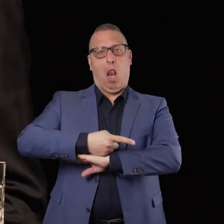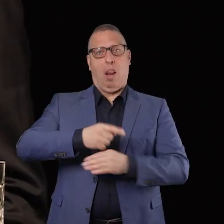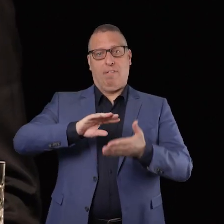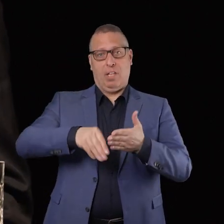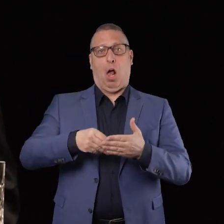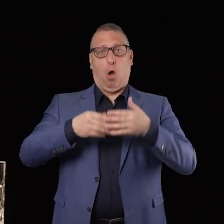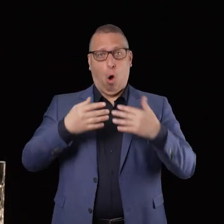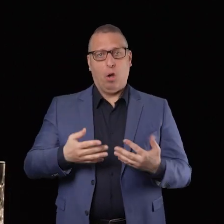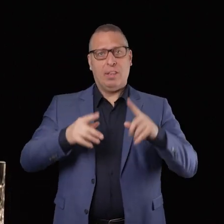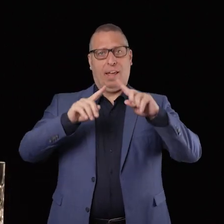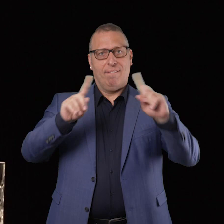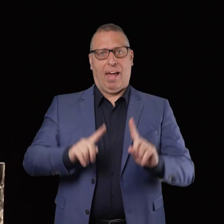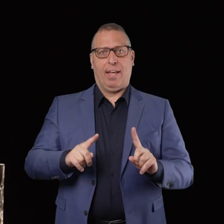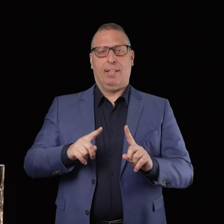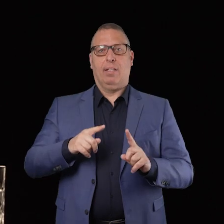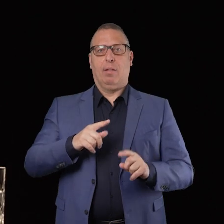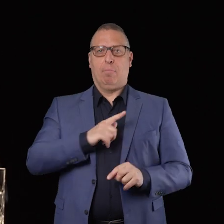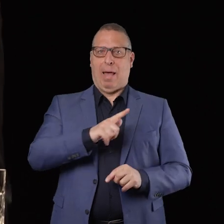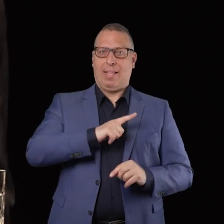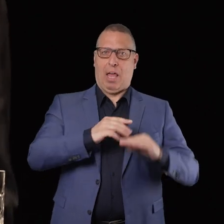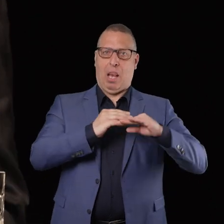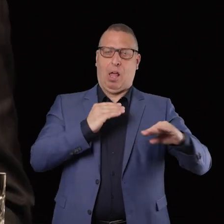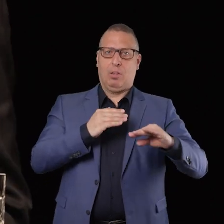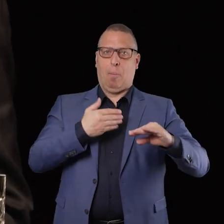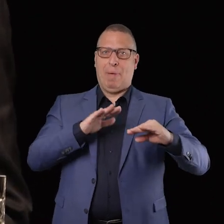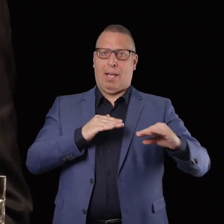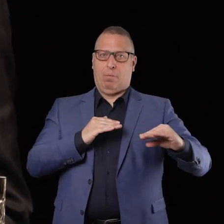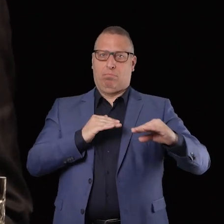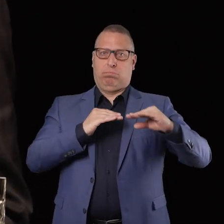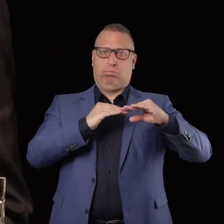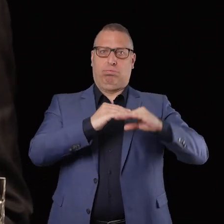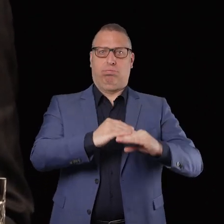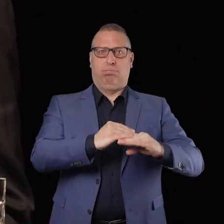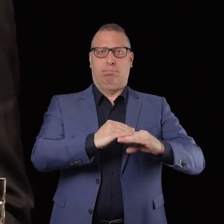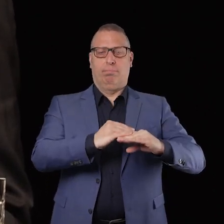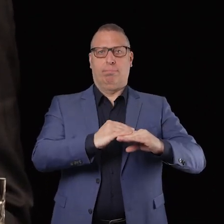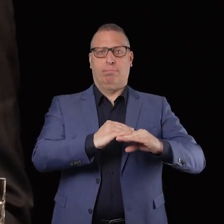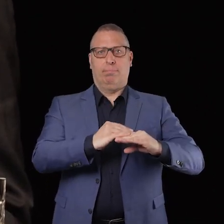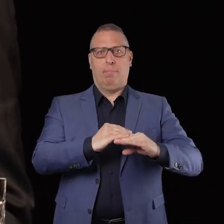feiern, brachte unsere Länder noch näher zusammen.